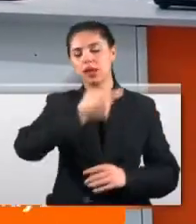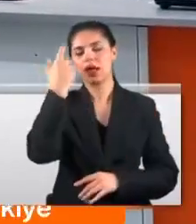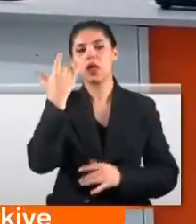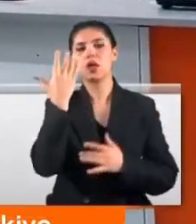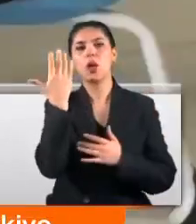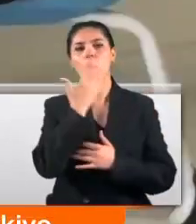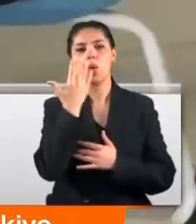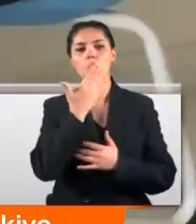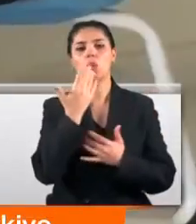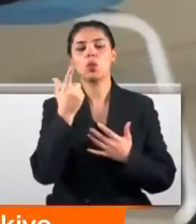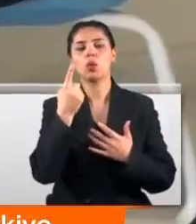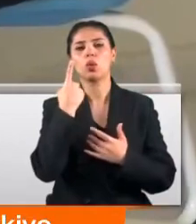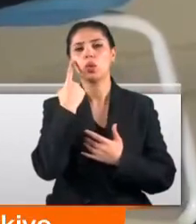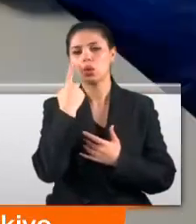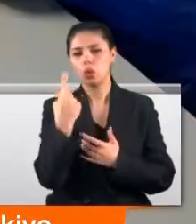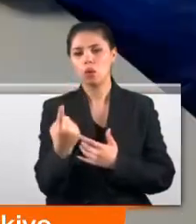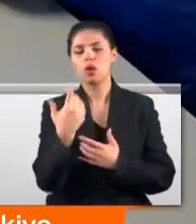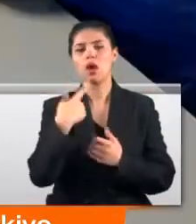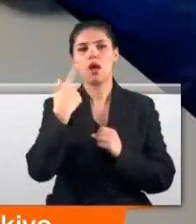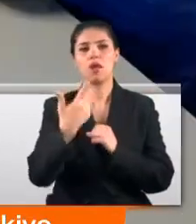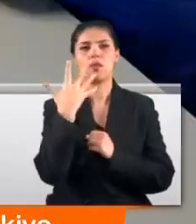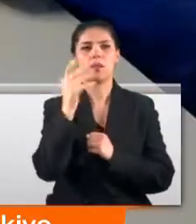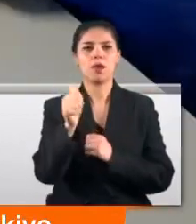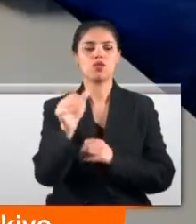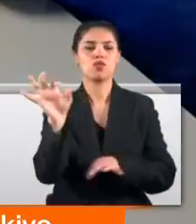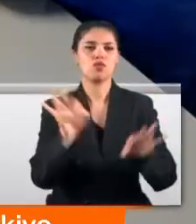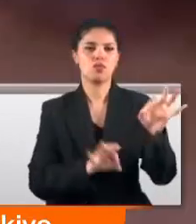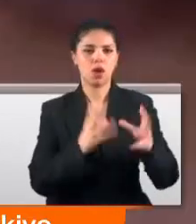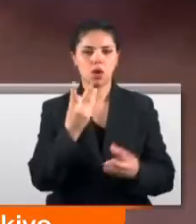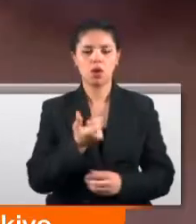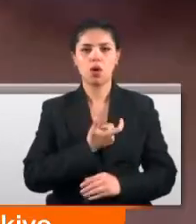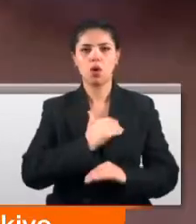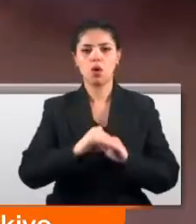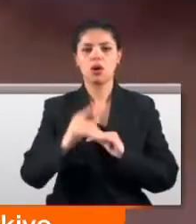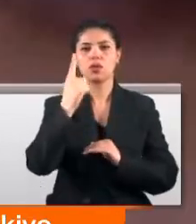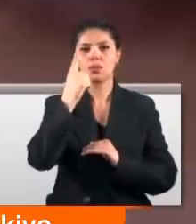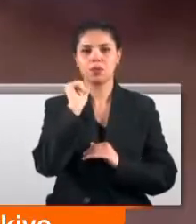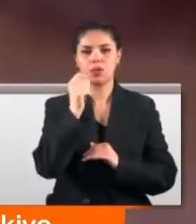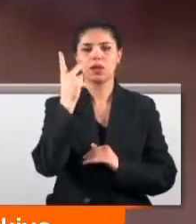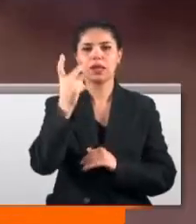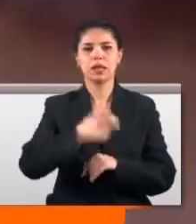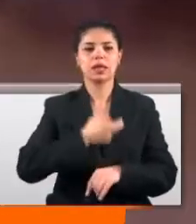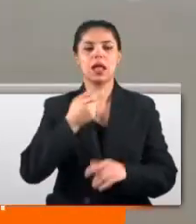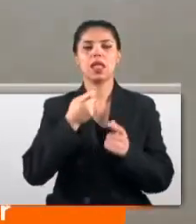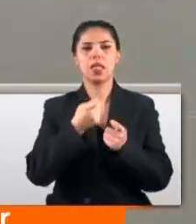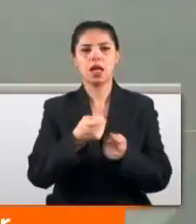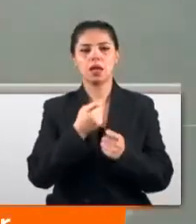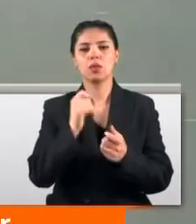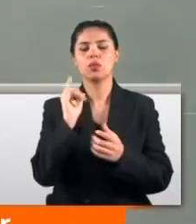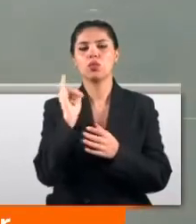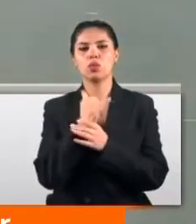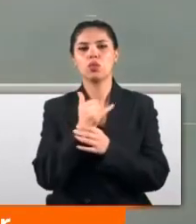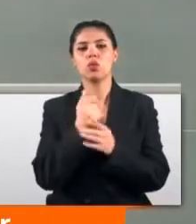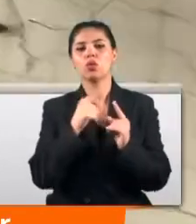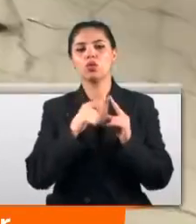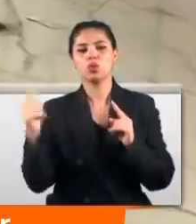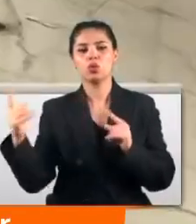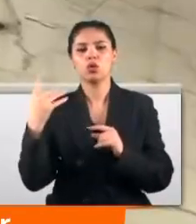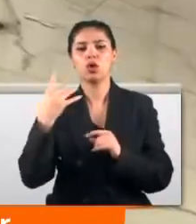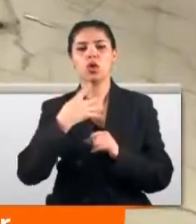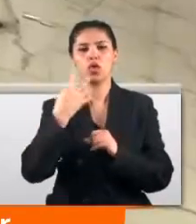açılan kurslar haftada 5 gün olarak planlanacak. Öğrenciler bir günde 2 saat ders görecek. Kursların süresi 4 haftadan az,